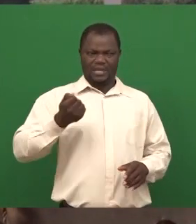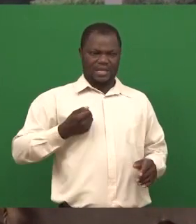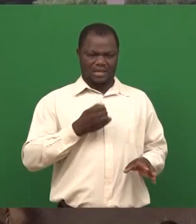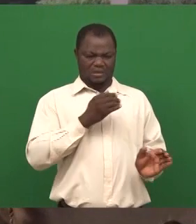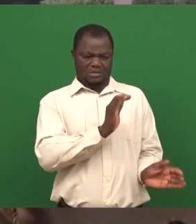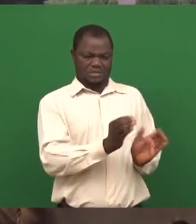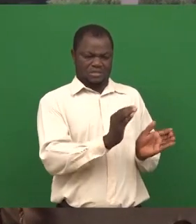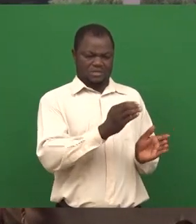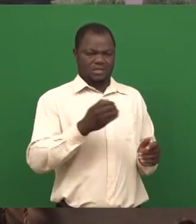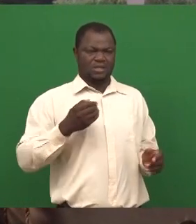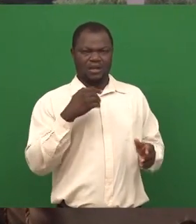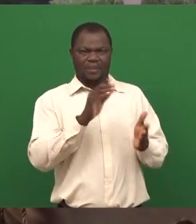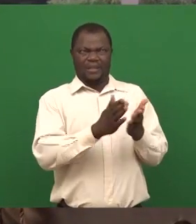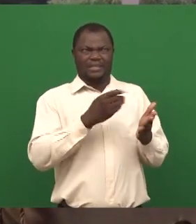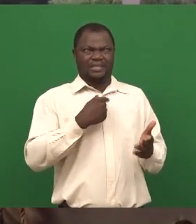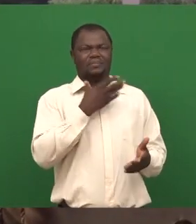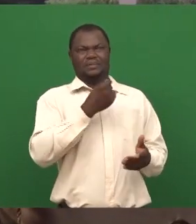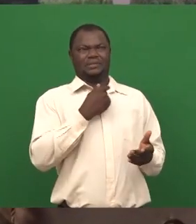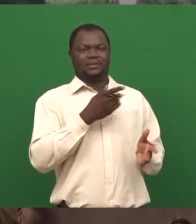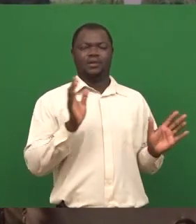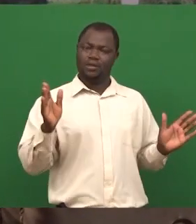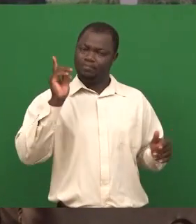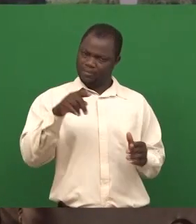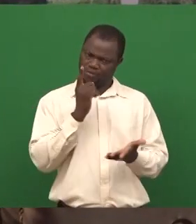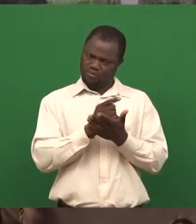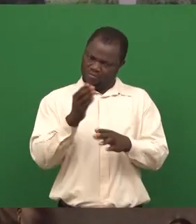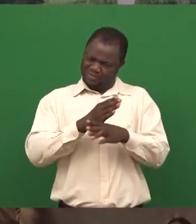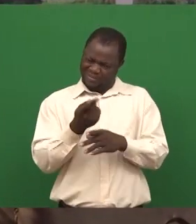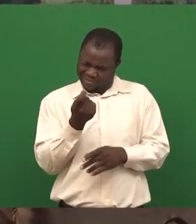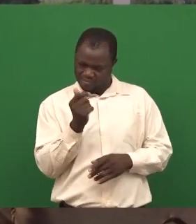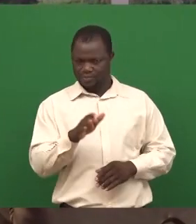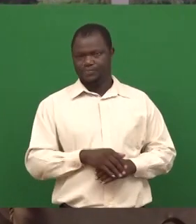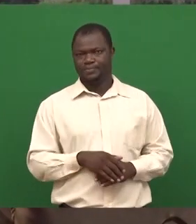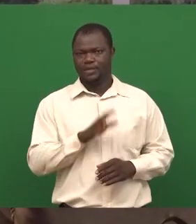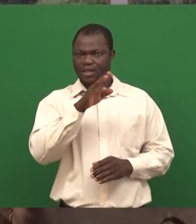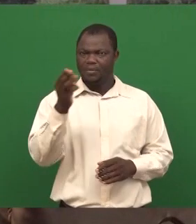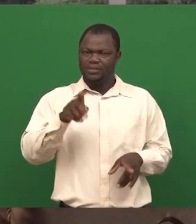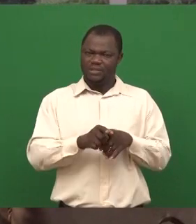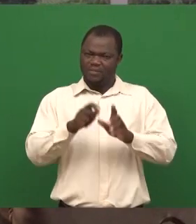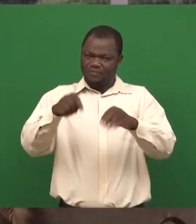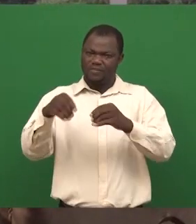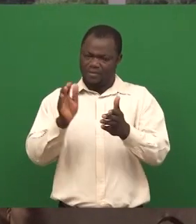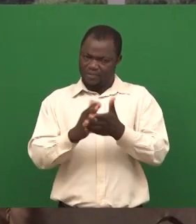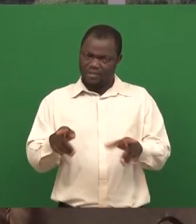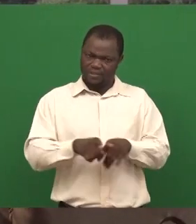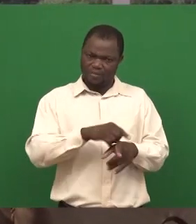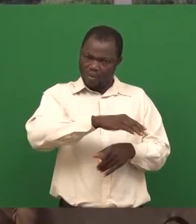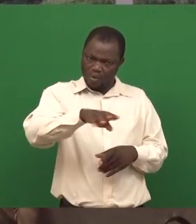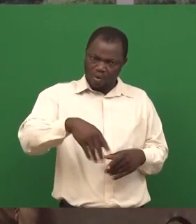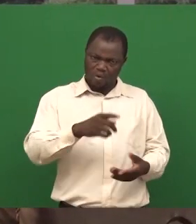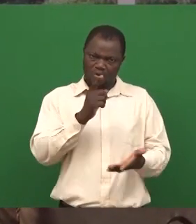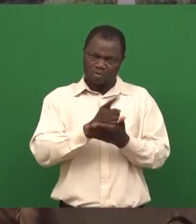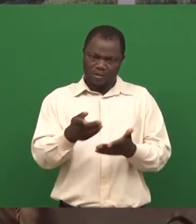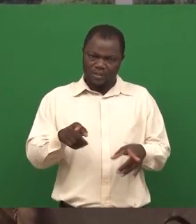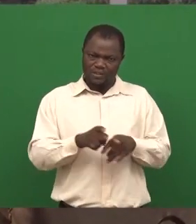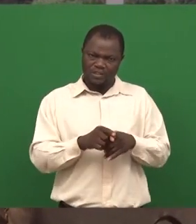vandisiya ndisina chakati, vabva vandisiya ndisina chakati. Itaiwo chimwe chinhu. Vamwe vasina kana pekurima chaipo, vanorima kana